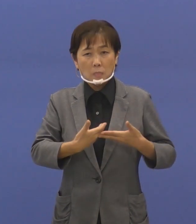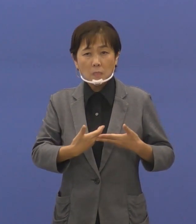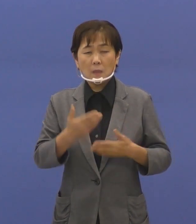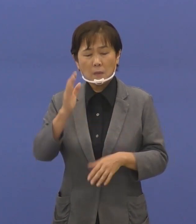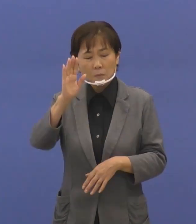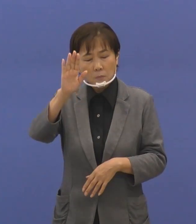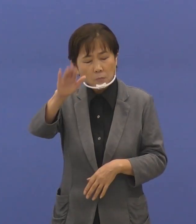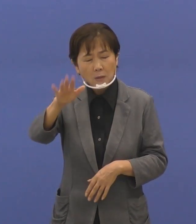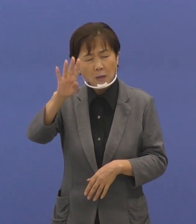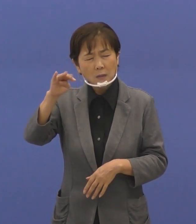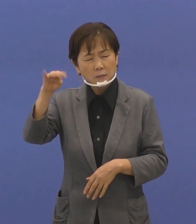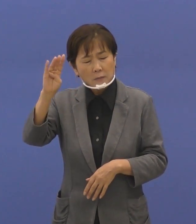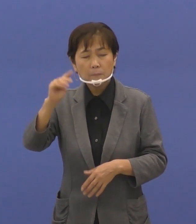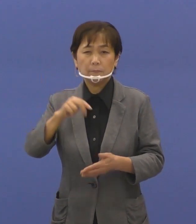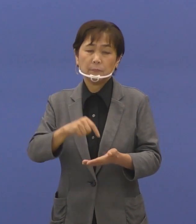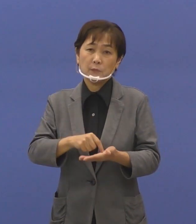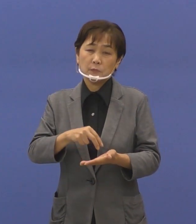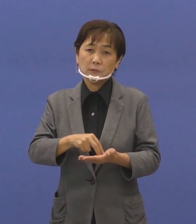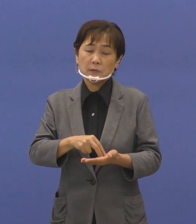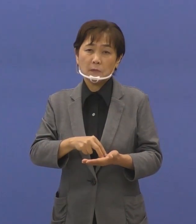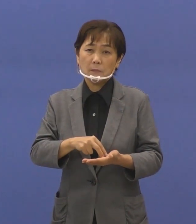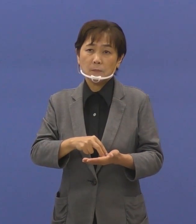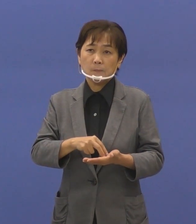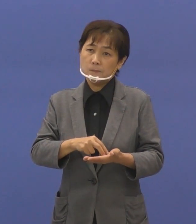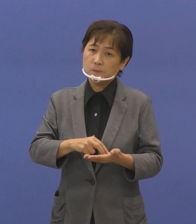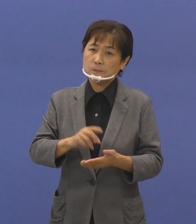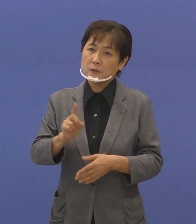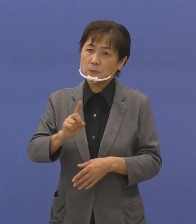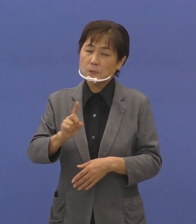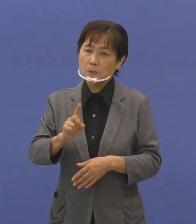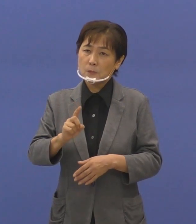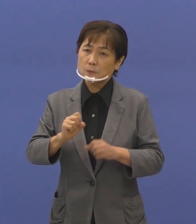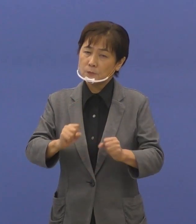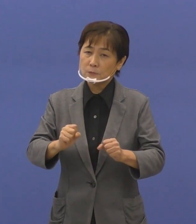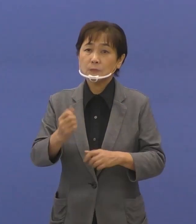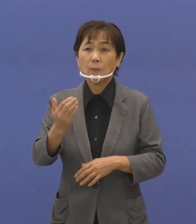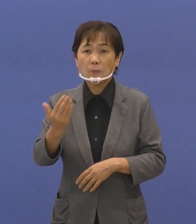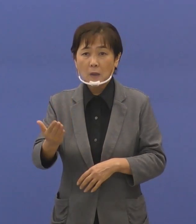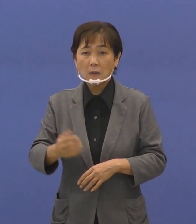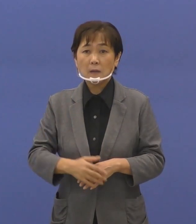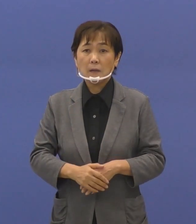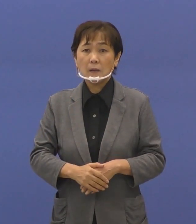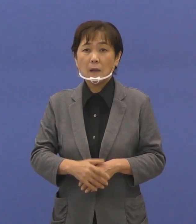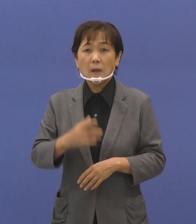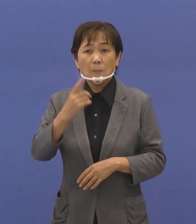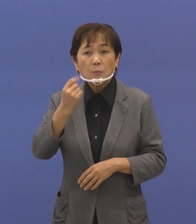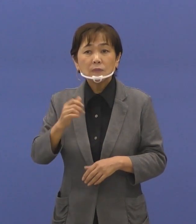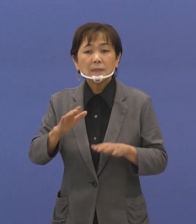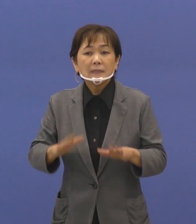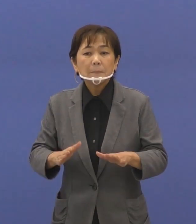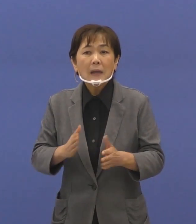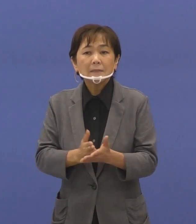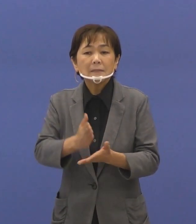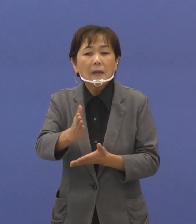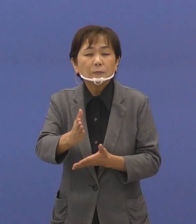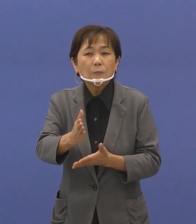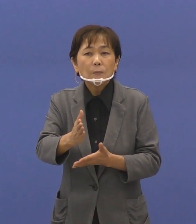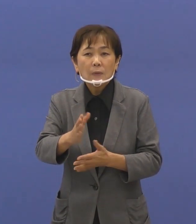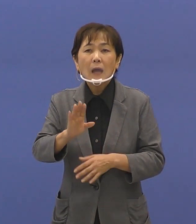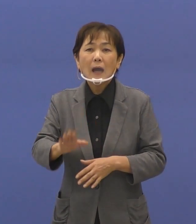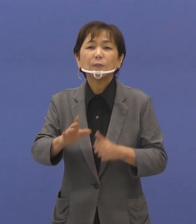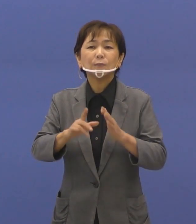対策の検討を進めていくのか、あるいはもう着手の検討を始めている事業があればお伺いしたい次第です。 今ま